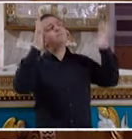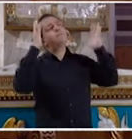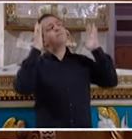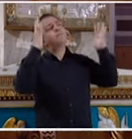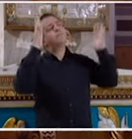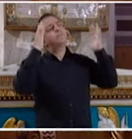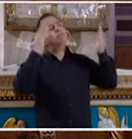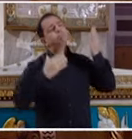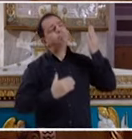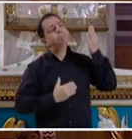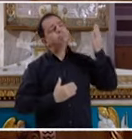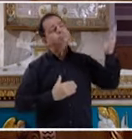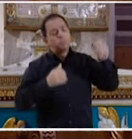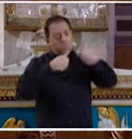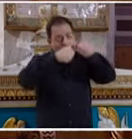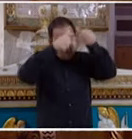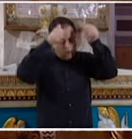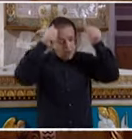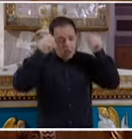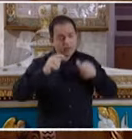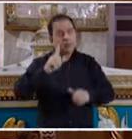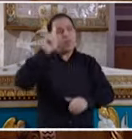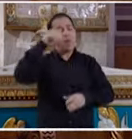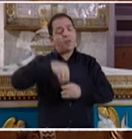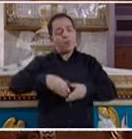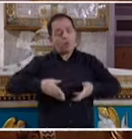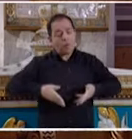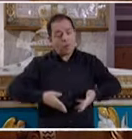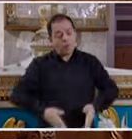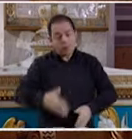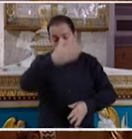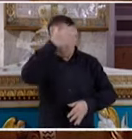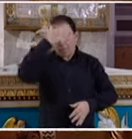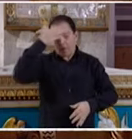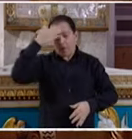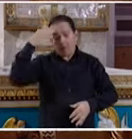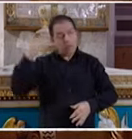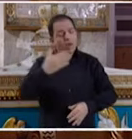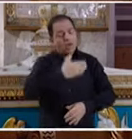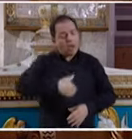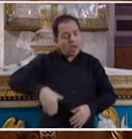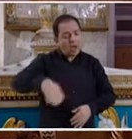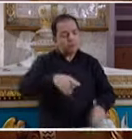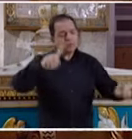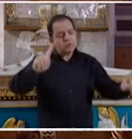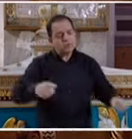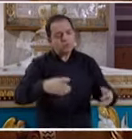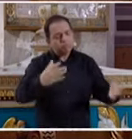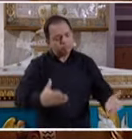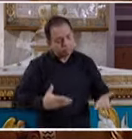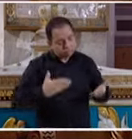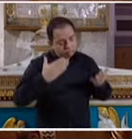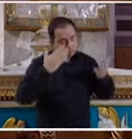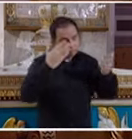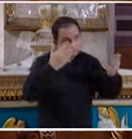υπερευλογημένη, υπάρχεις Θεότο και Παρθένε υμνούμεσαι. Δια